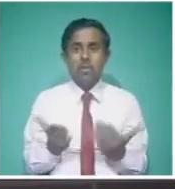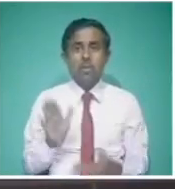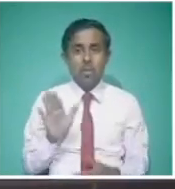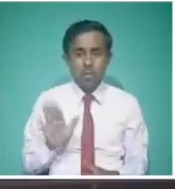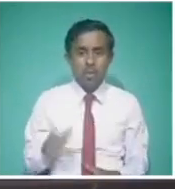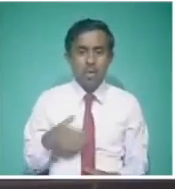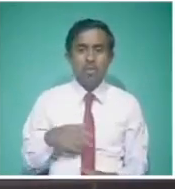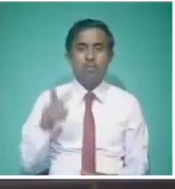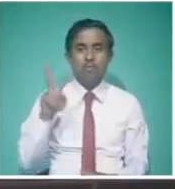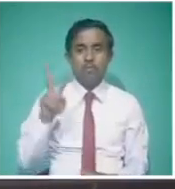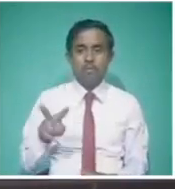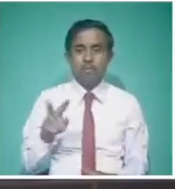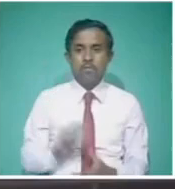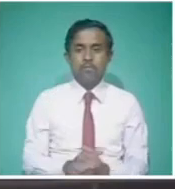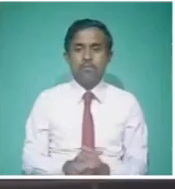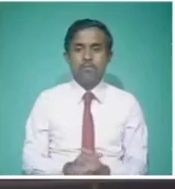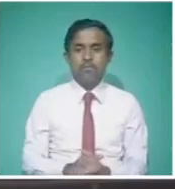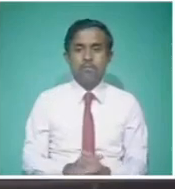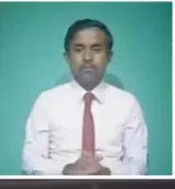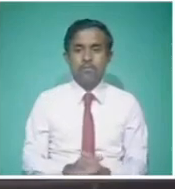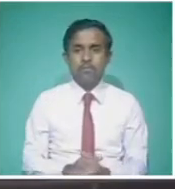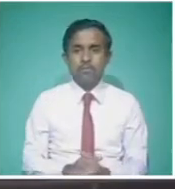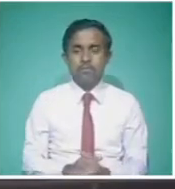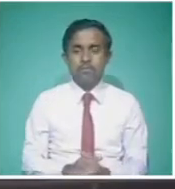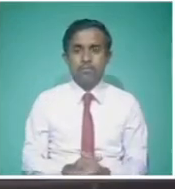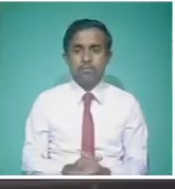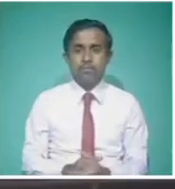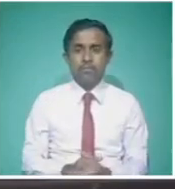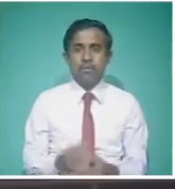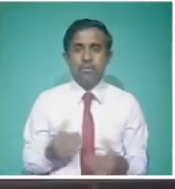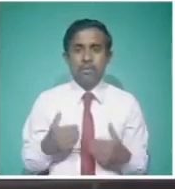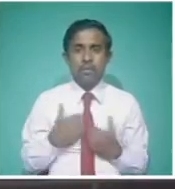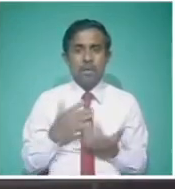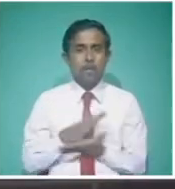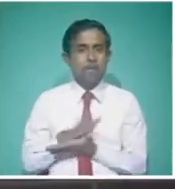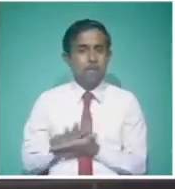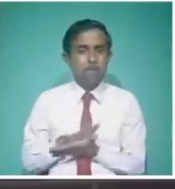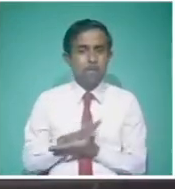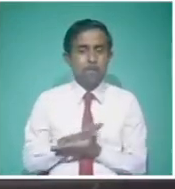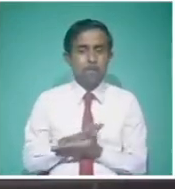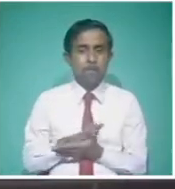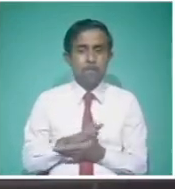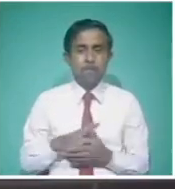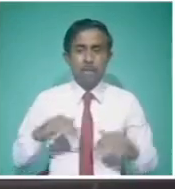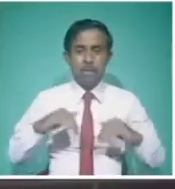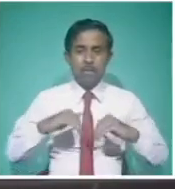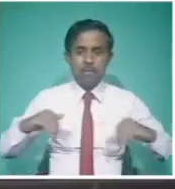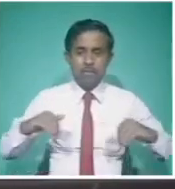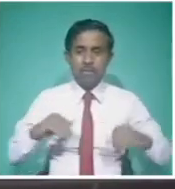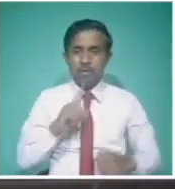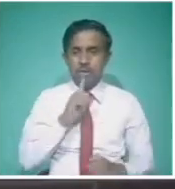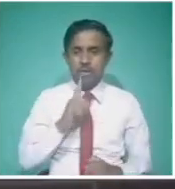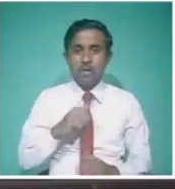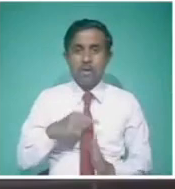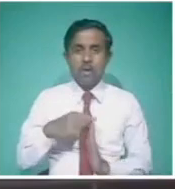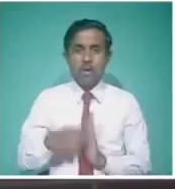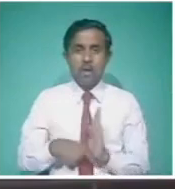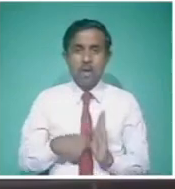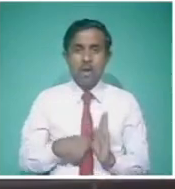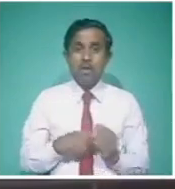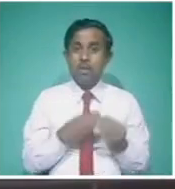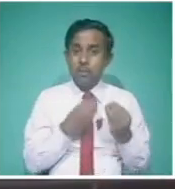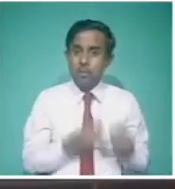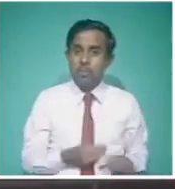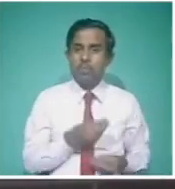අපි විශ්වාස කරනවා. හැබැයි එතෙන්දී අපි ඉතා පැහැදිලිව වෙන්කොට සලකන්න ඕනේ රටට පාඩු